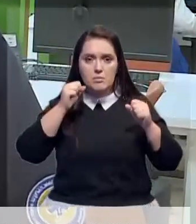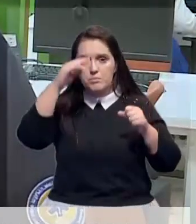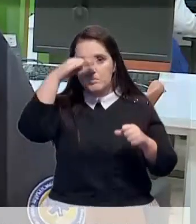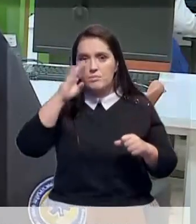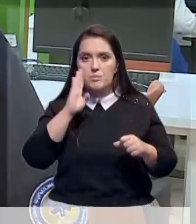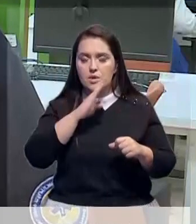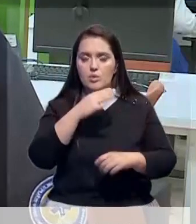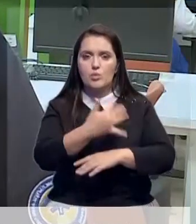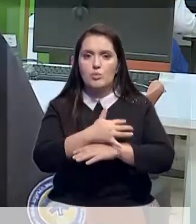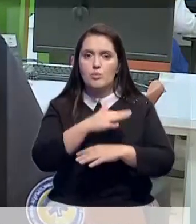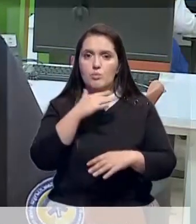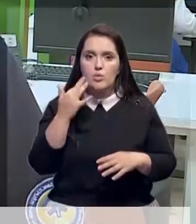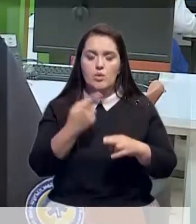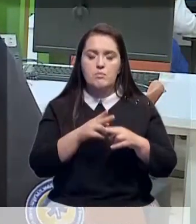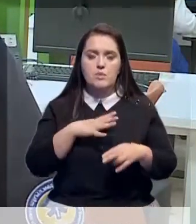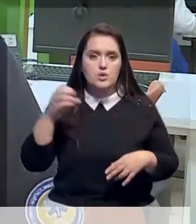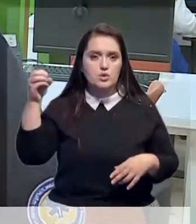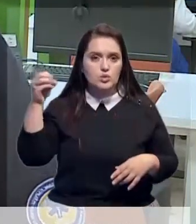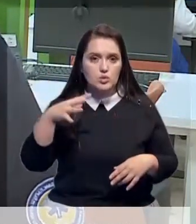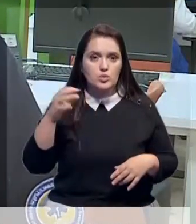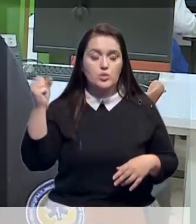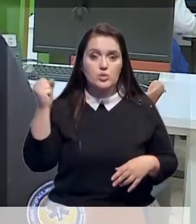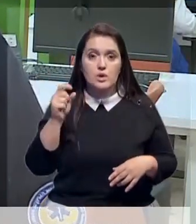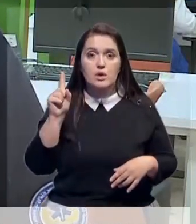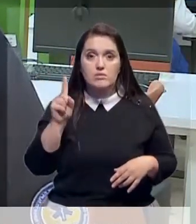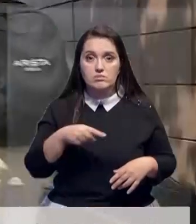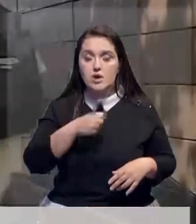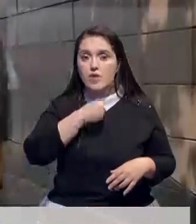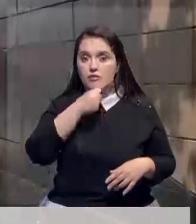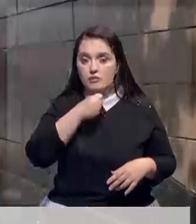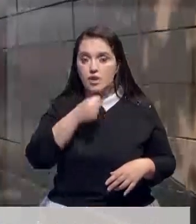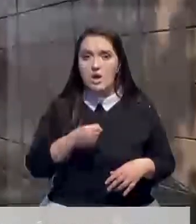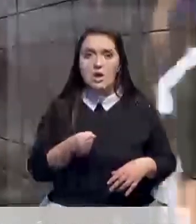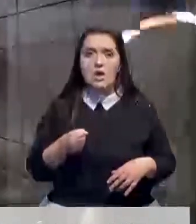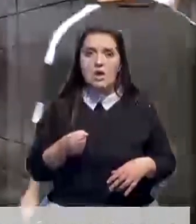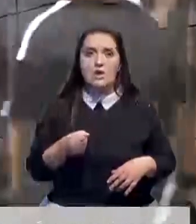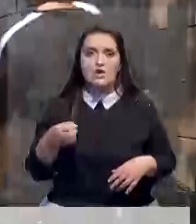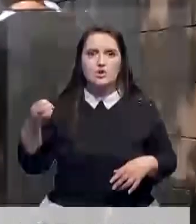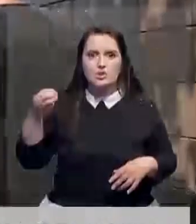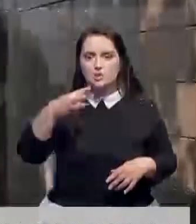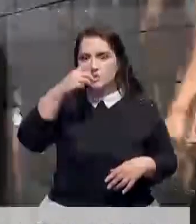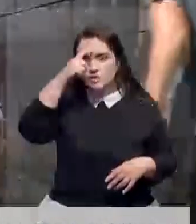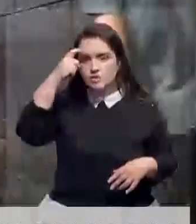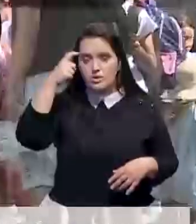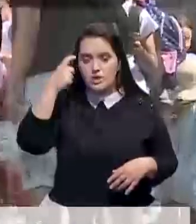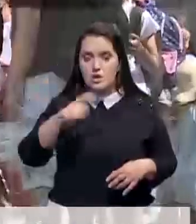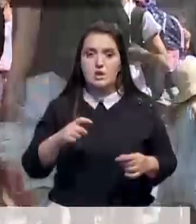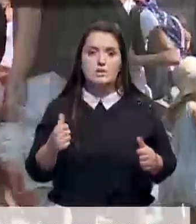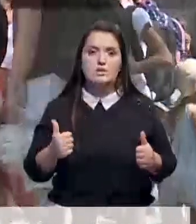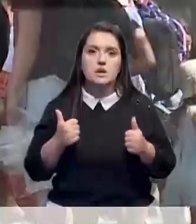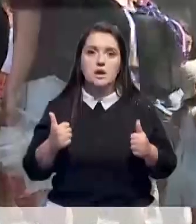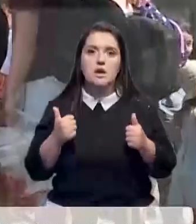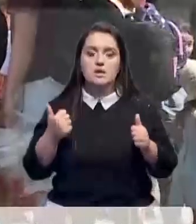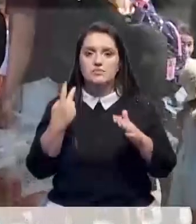ходят на улицу много, бывает солнечный удар. Даже и у взрослых, не только детей. Невыносимый зной жители и гости города стараются